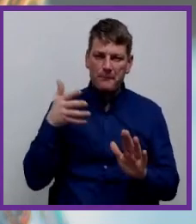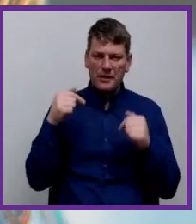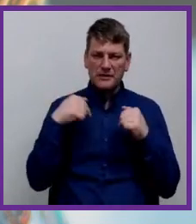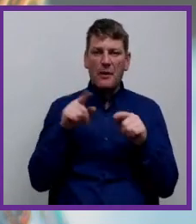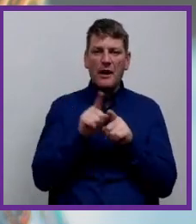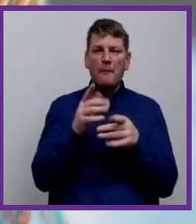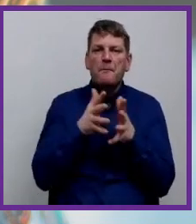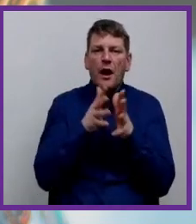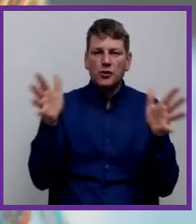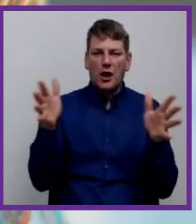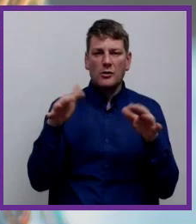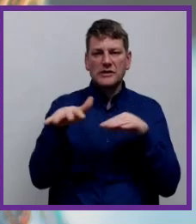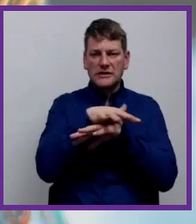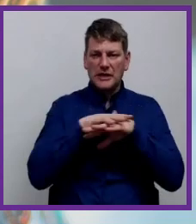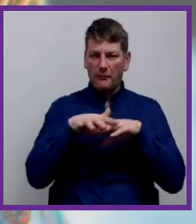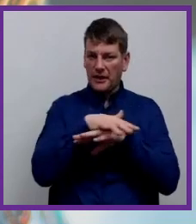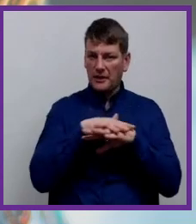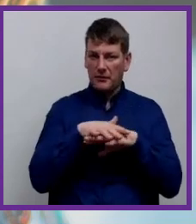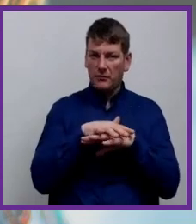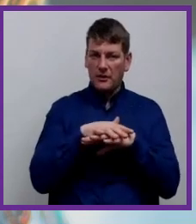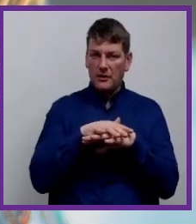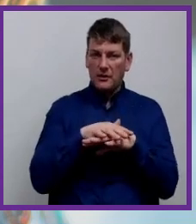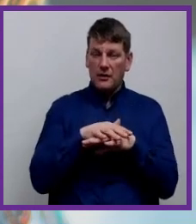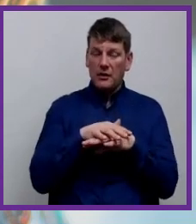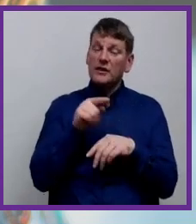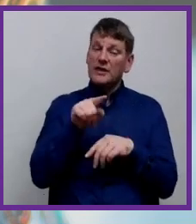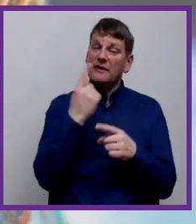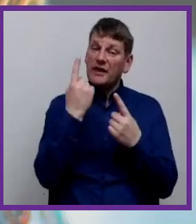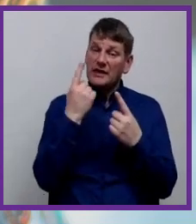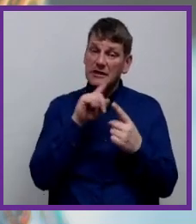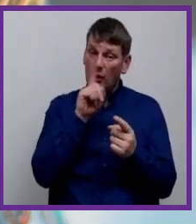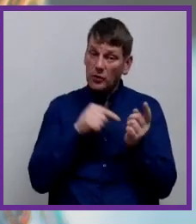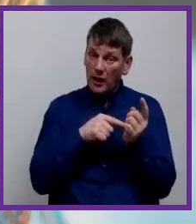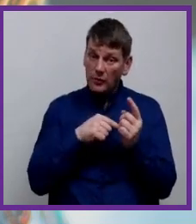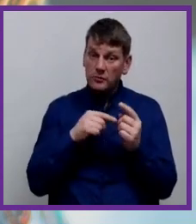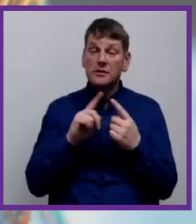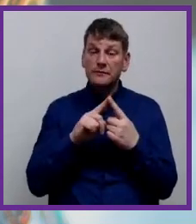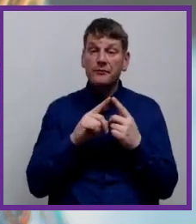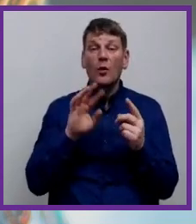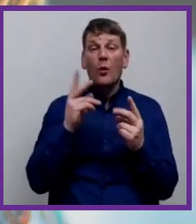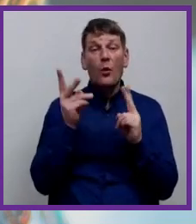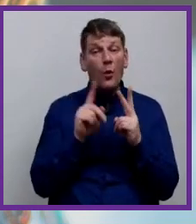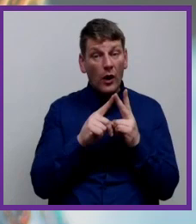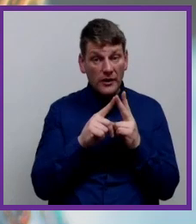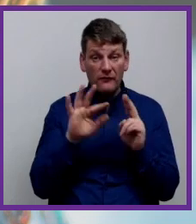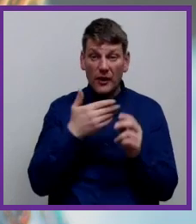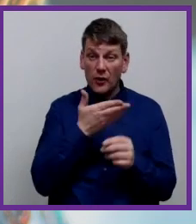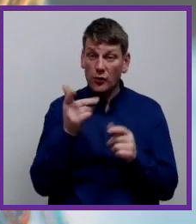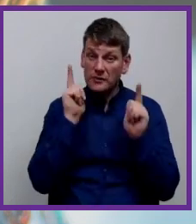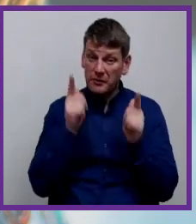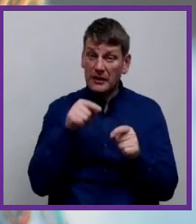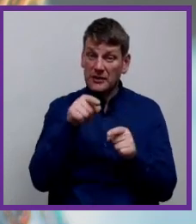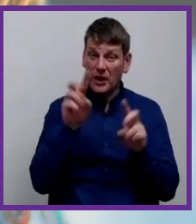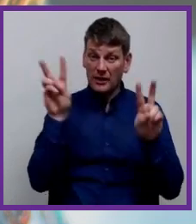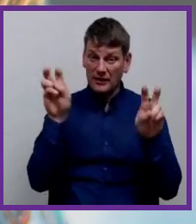plašākos sabiedrības slāņos. Un tas ir viens jautājums, un otrs, vai jūs piekristu tādai tēzai,